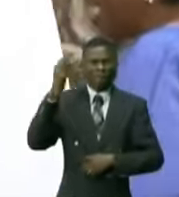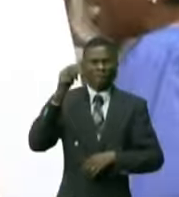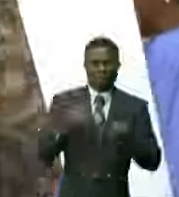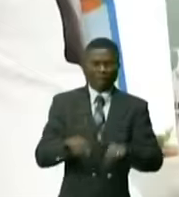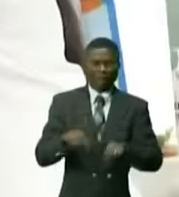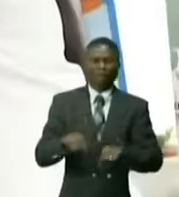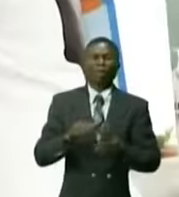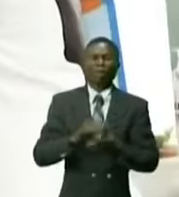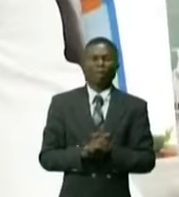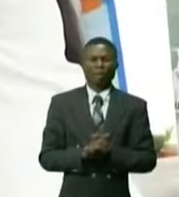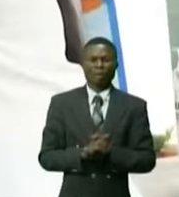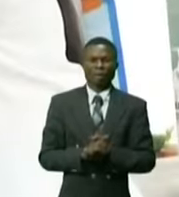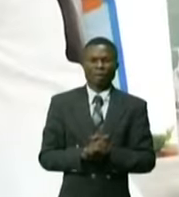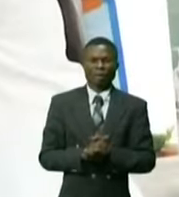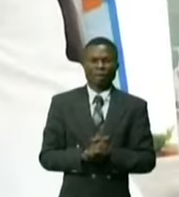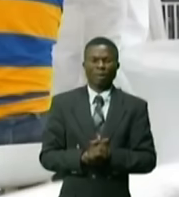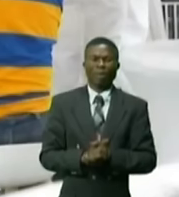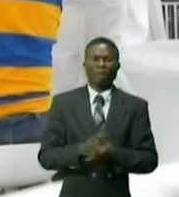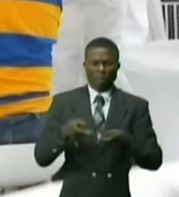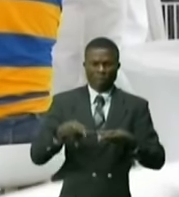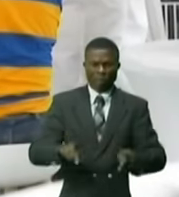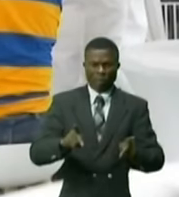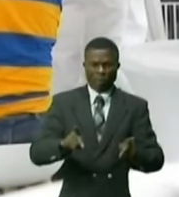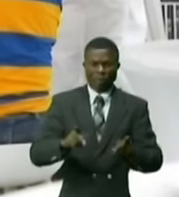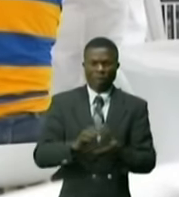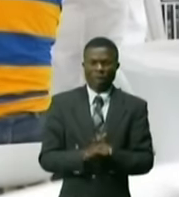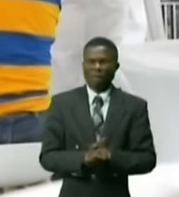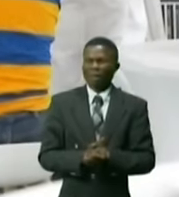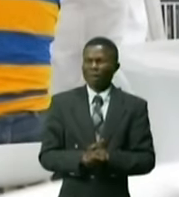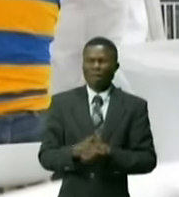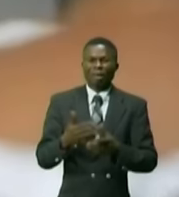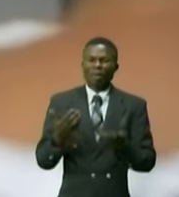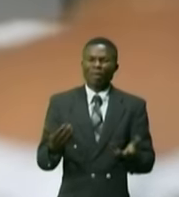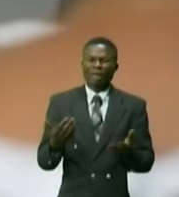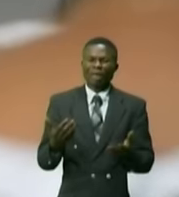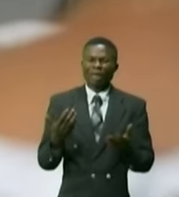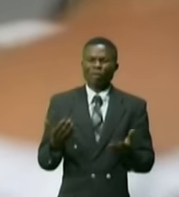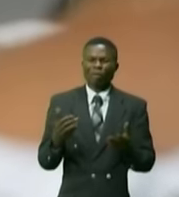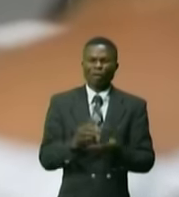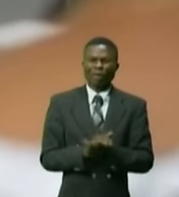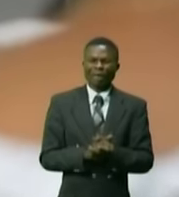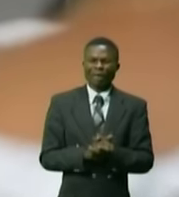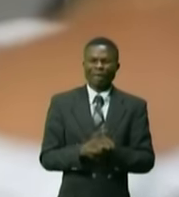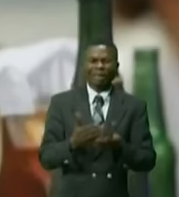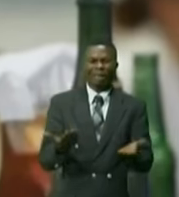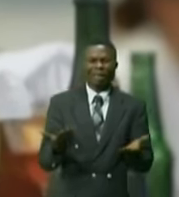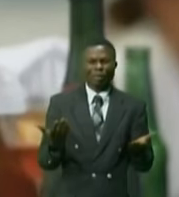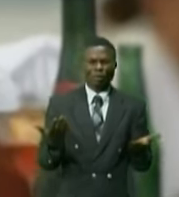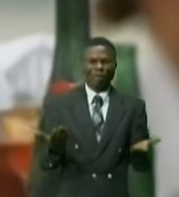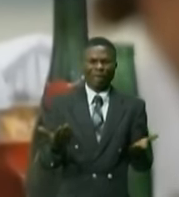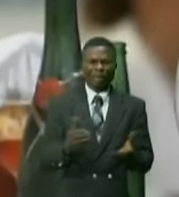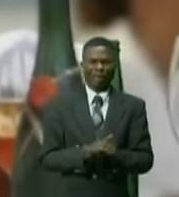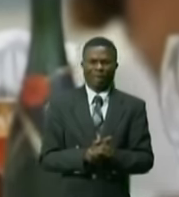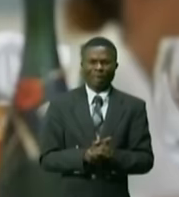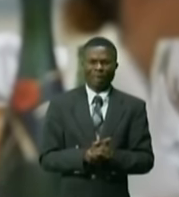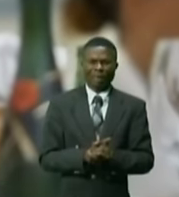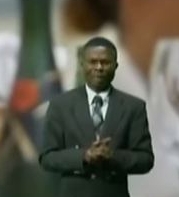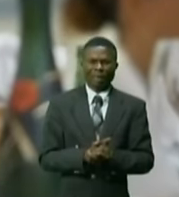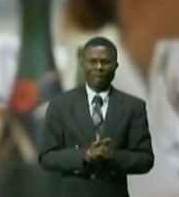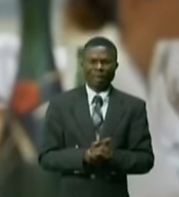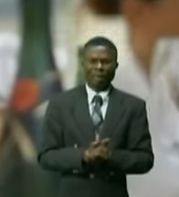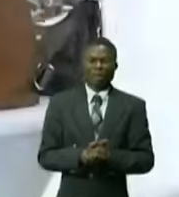RDC. Cérémonie sobre, comme le témoignent ces images ici, de potentiels clients venus répondre à